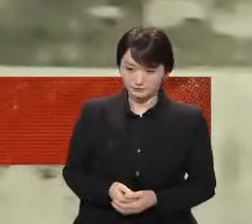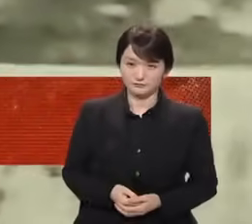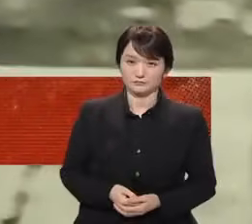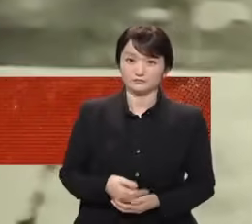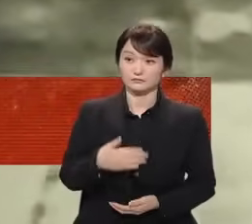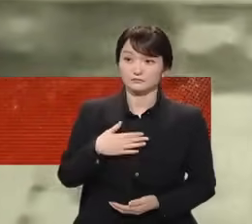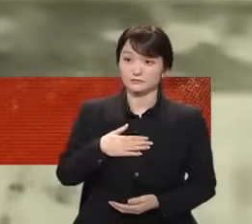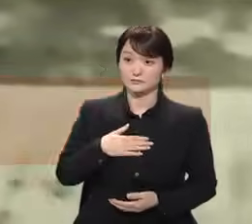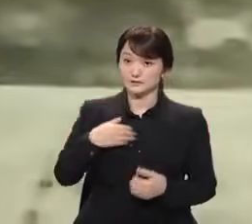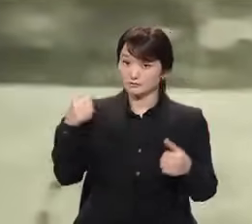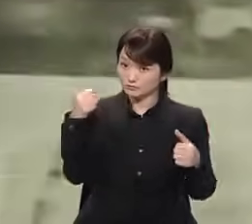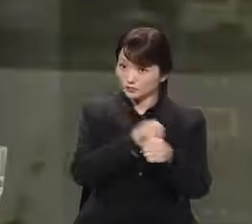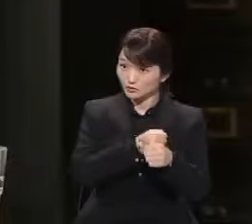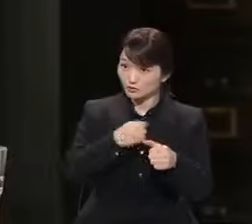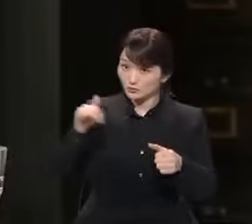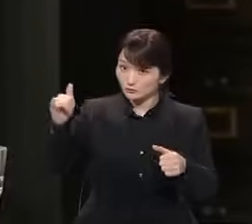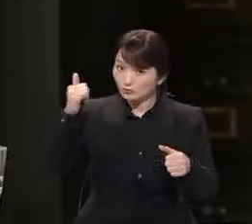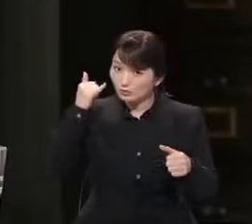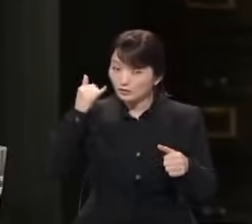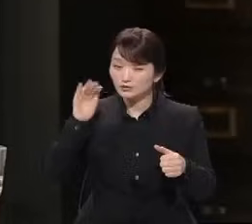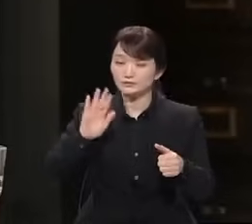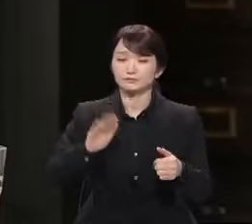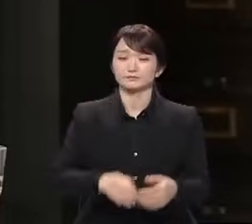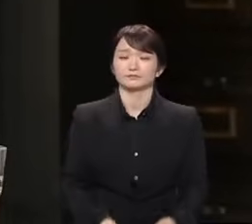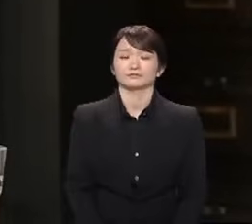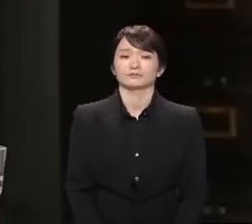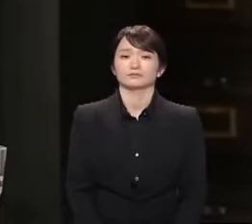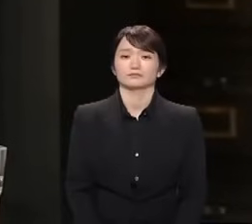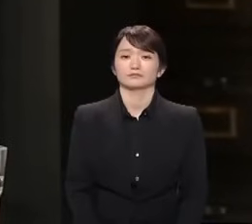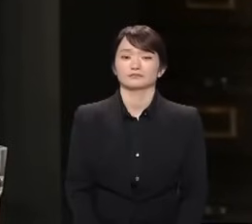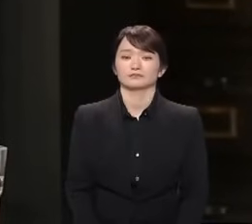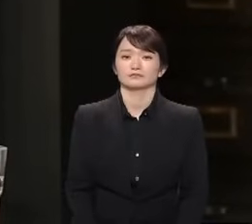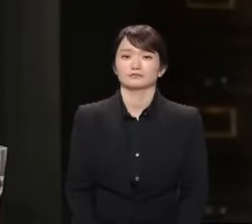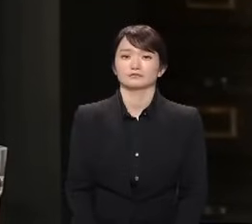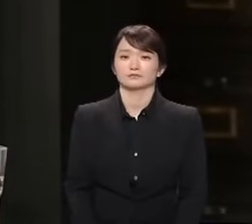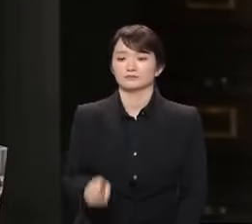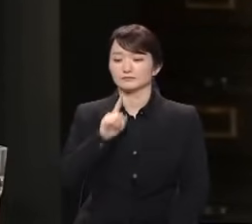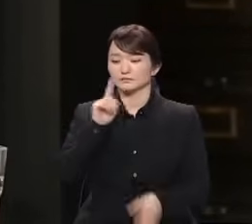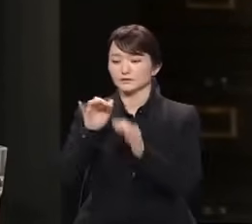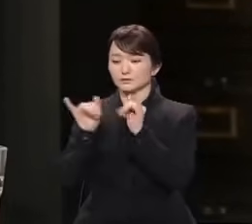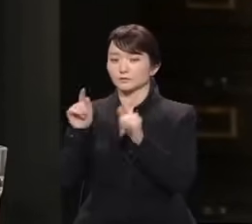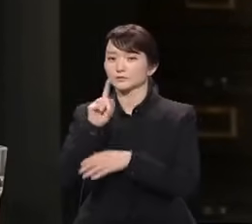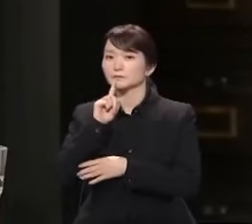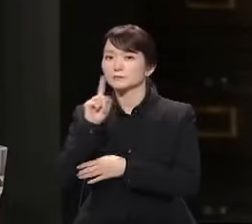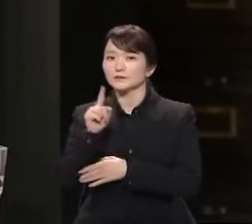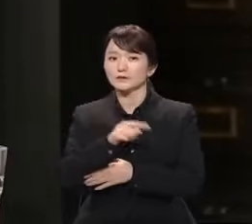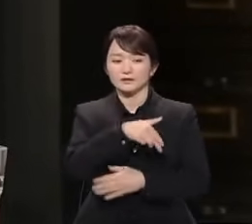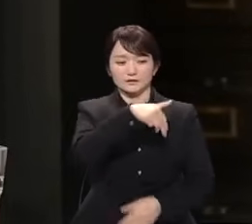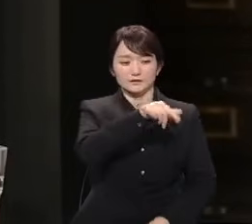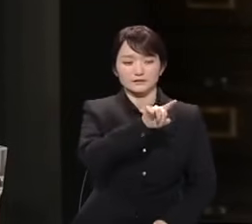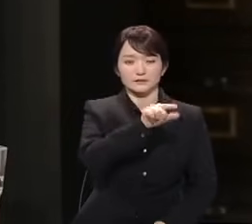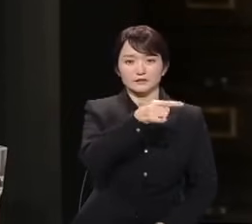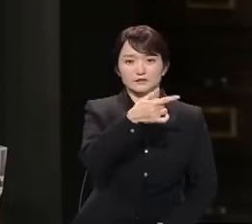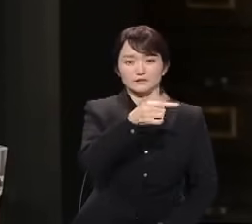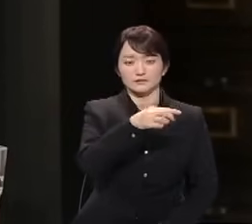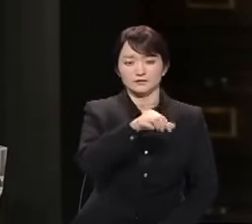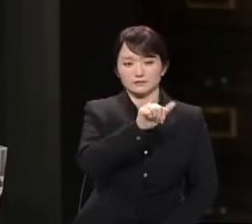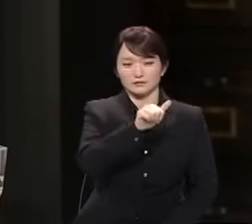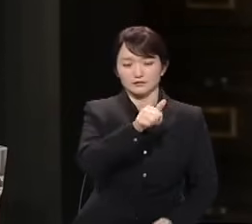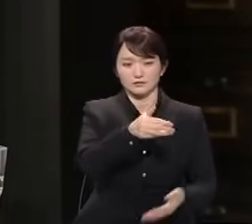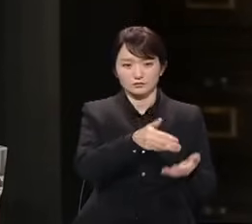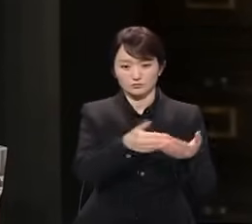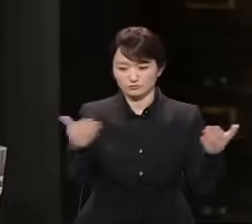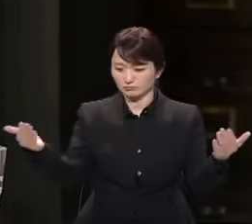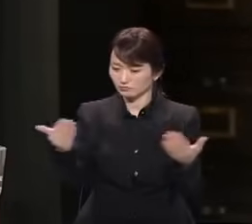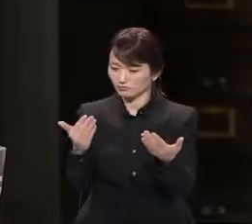억울해하셨습니다. 자, 저희도 이 그러니까 지금 제보자의 주장하고 채널A 보도 내용이 완전 상반되잖아요. 저희도 이